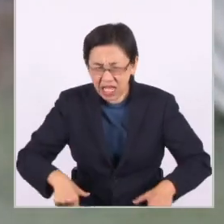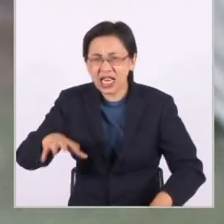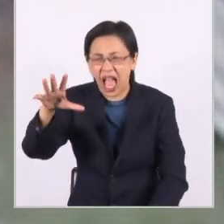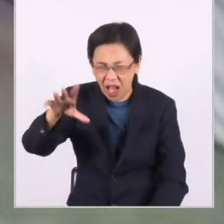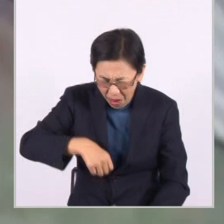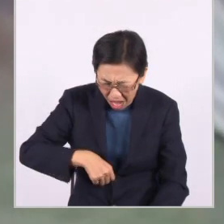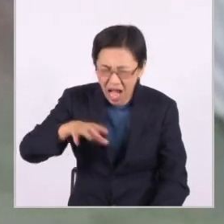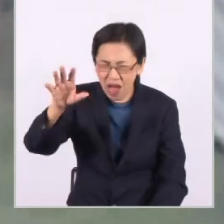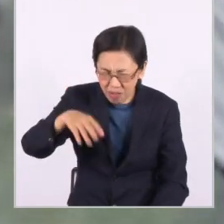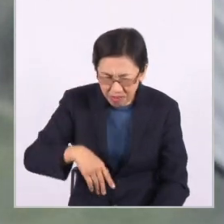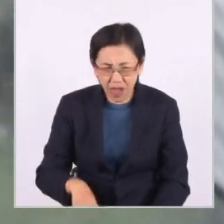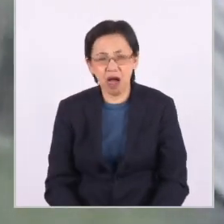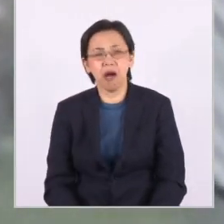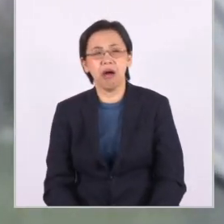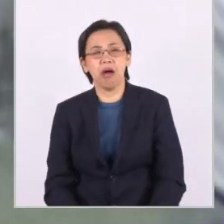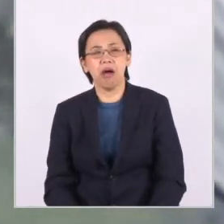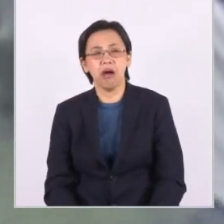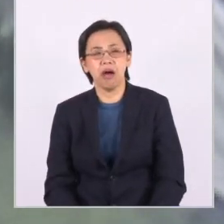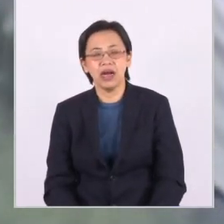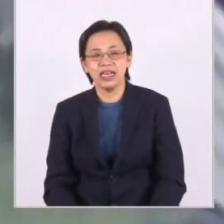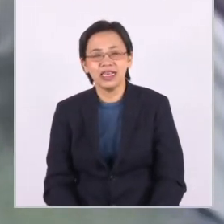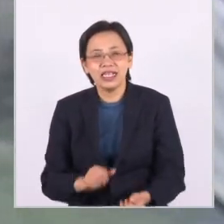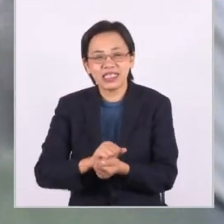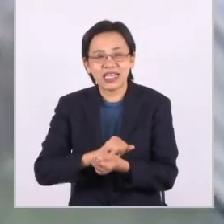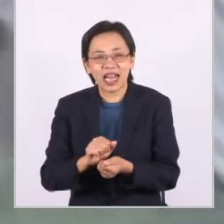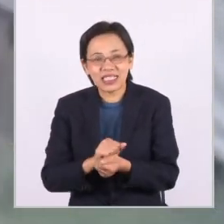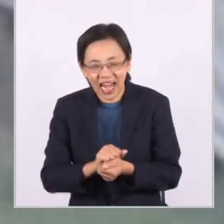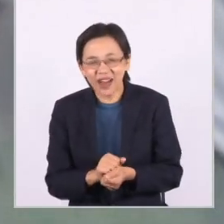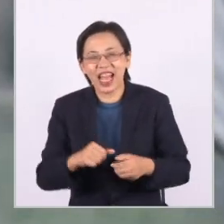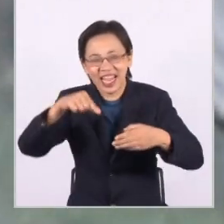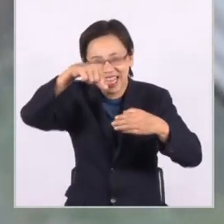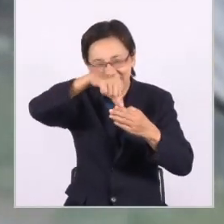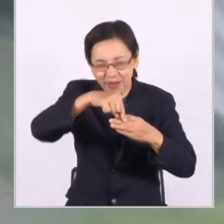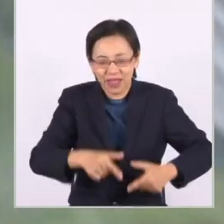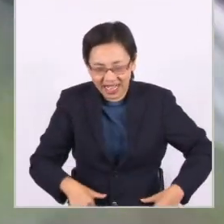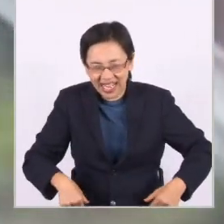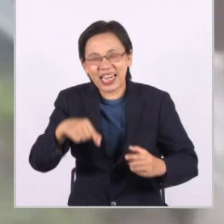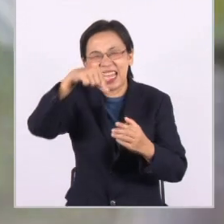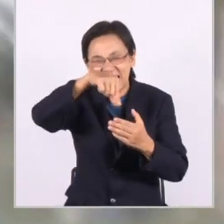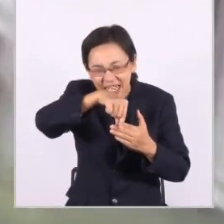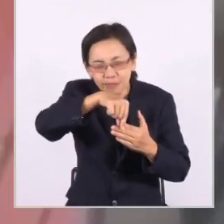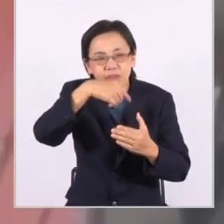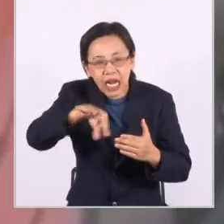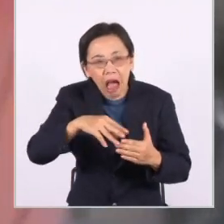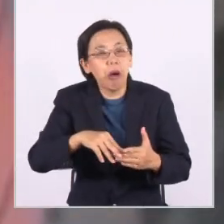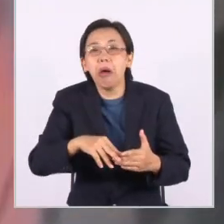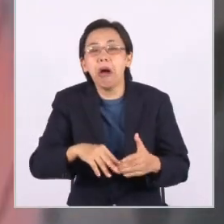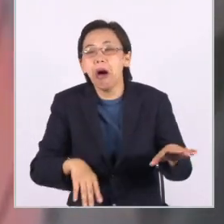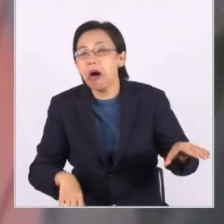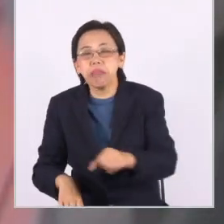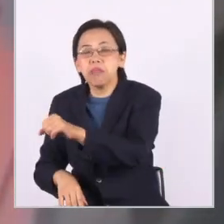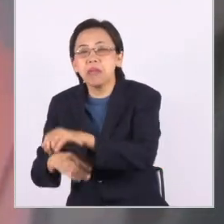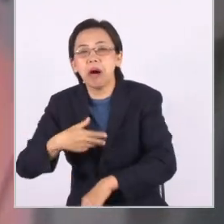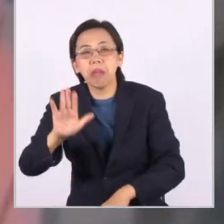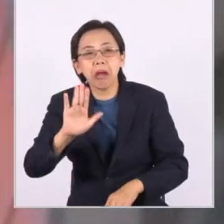คืน เปียกๆอยู่เลยนะพ่อเพิ่งซักเสร็จนะคะ ร้อยแห้งก่อนเลยไม่ใช่อย่าเอาไปปะโทนี่ค่ะหลบหนีไปอย่างรวดเร็วเลย